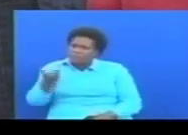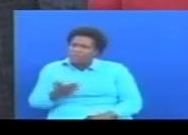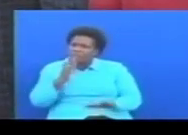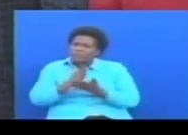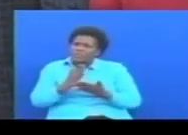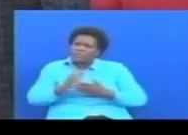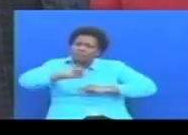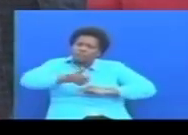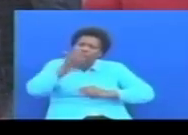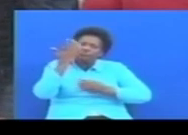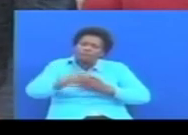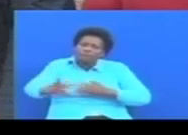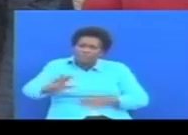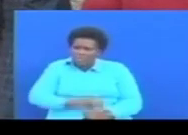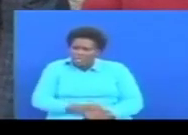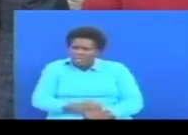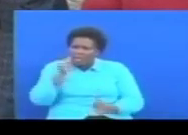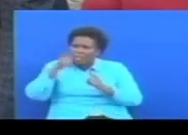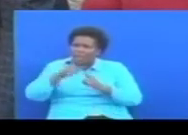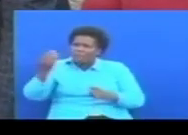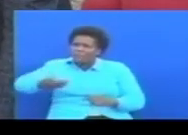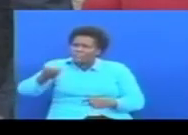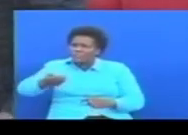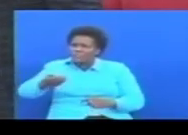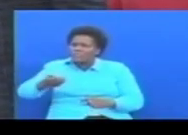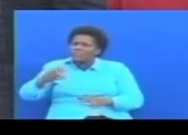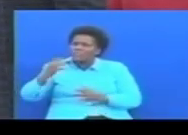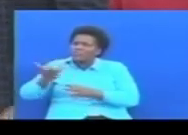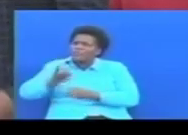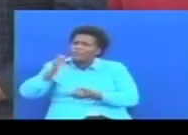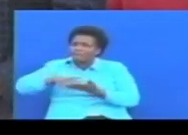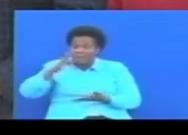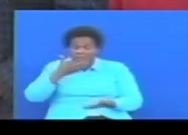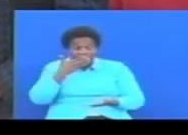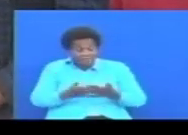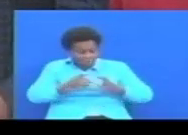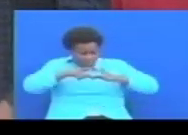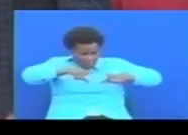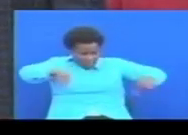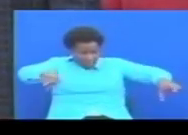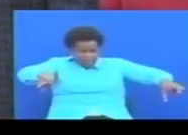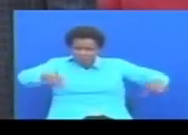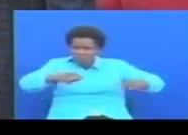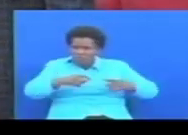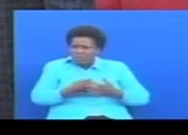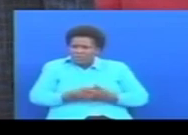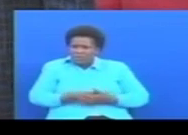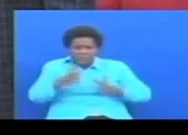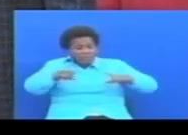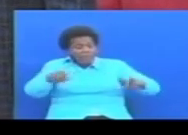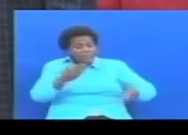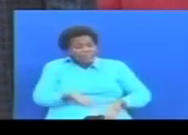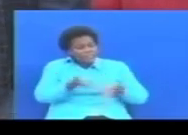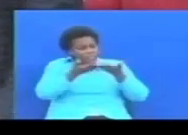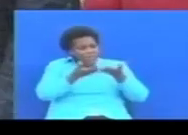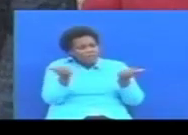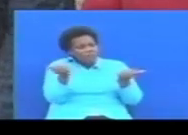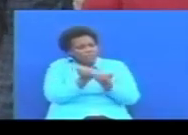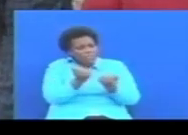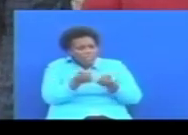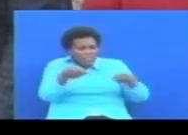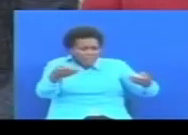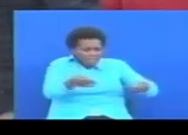kunufaisha kwenye vijiji vyetu? Kwa mfano, mazao ya mbao yanaweza kusaidia kutengeneza furniture au